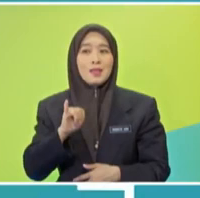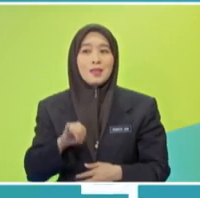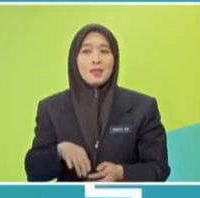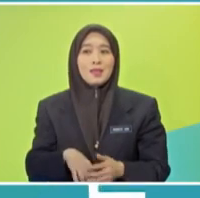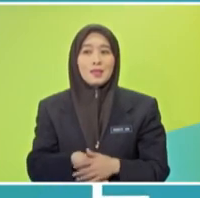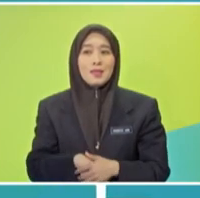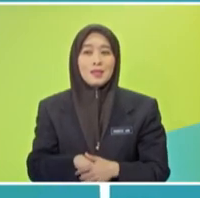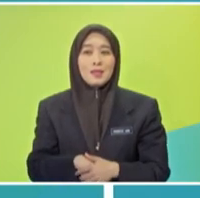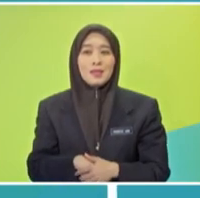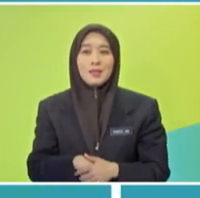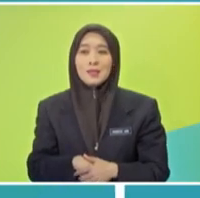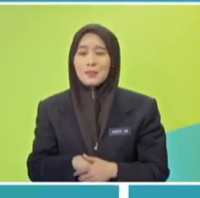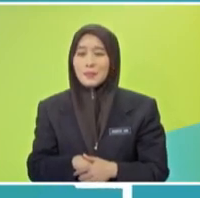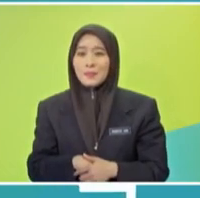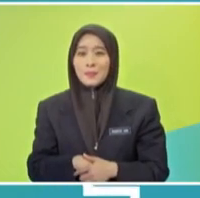tiga ini